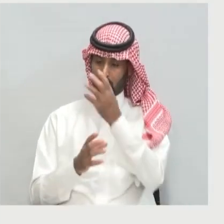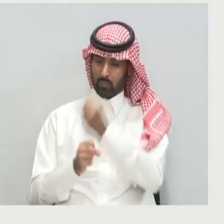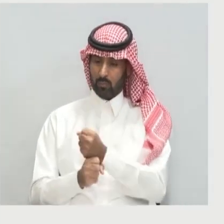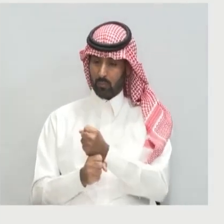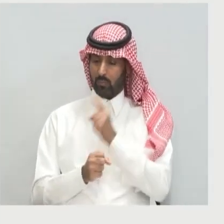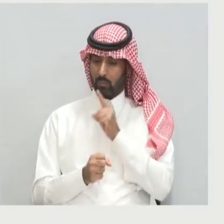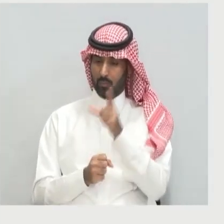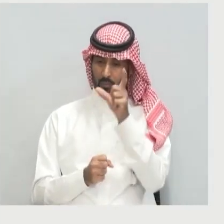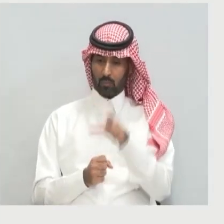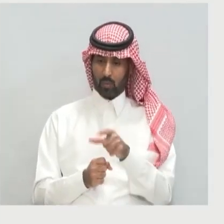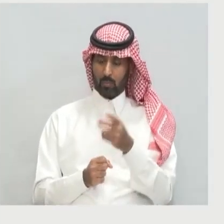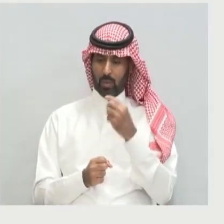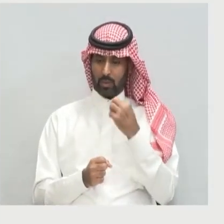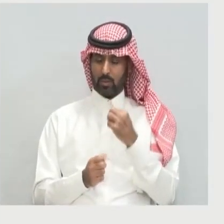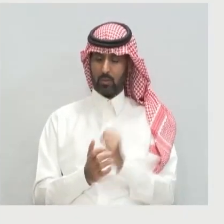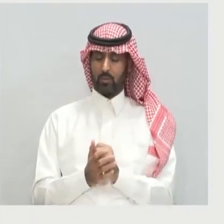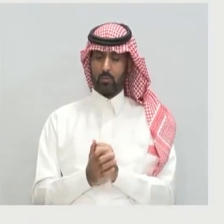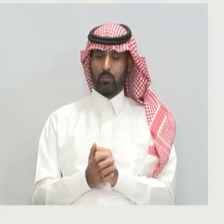بياناتك الشخصيه